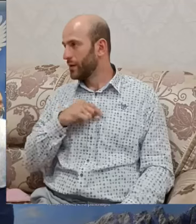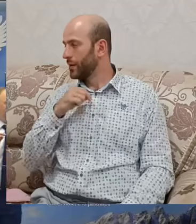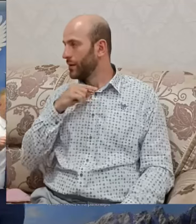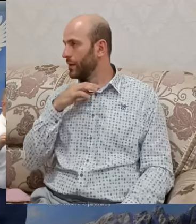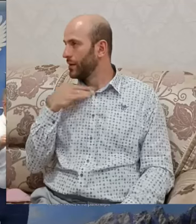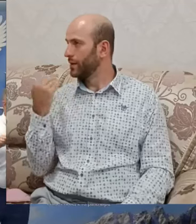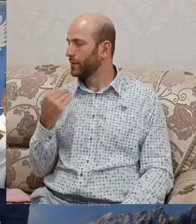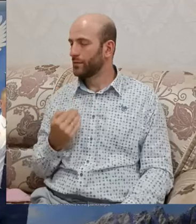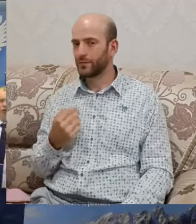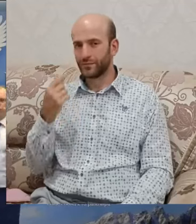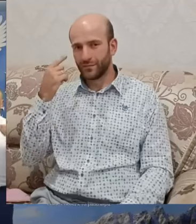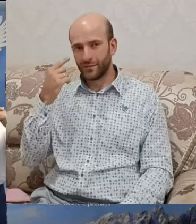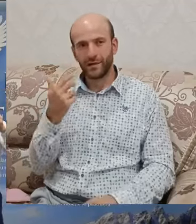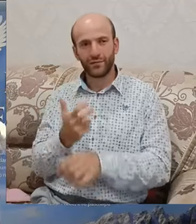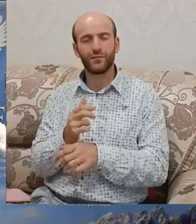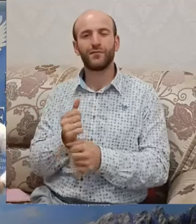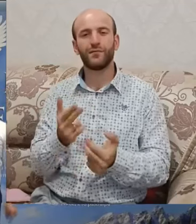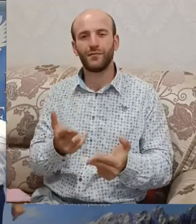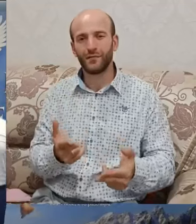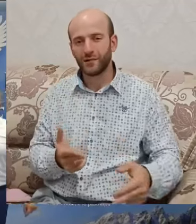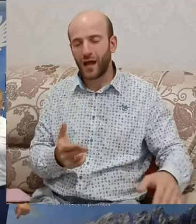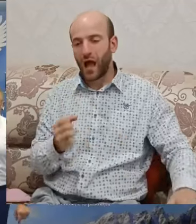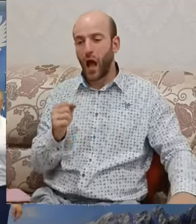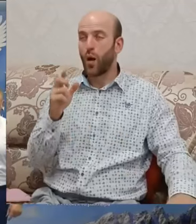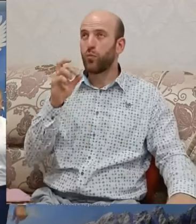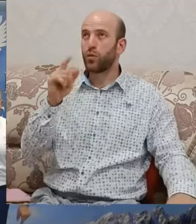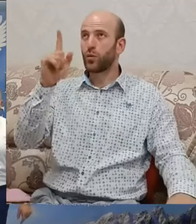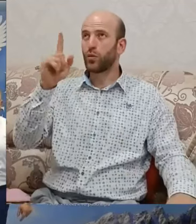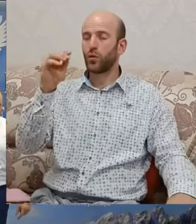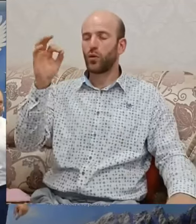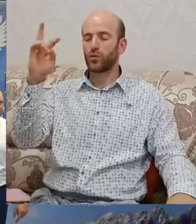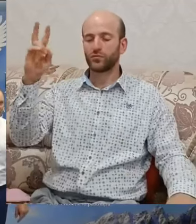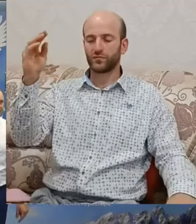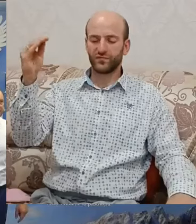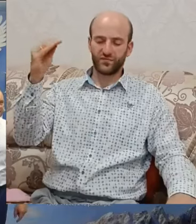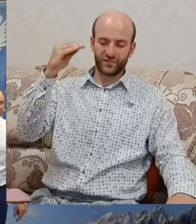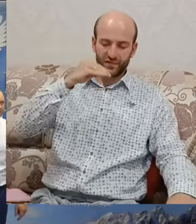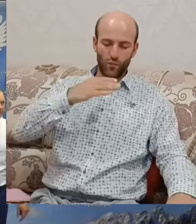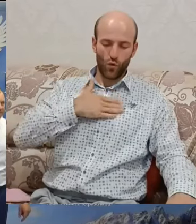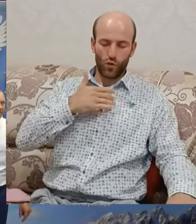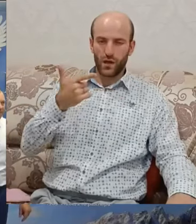O Dievas į geną įdėjo troškimą. А Бог в ген вложил жажду.